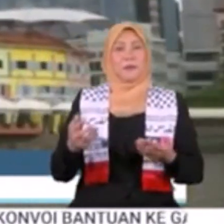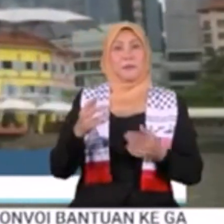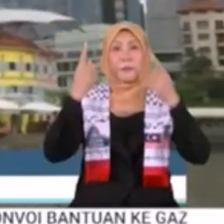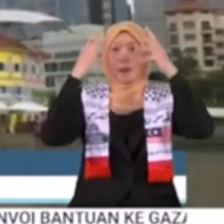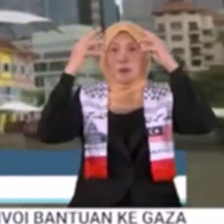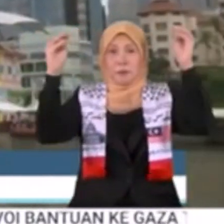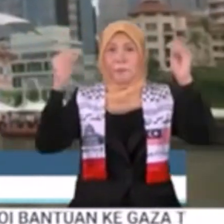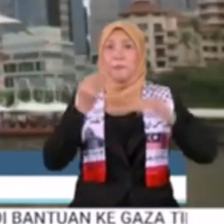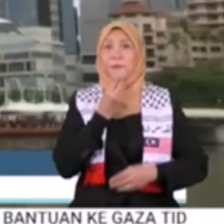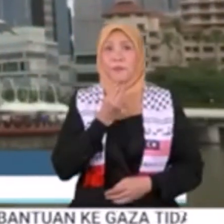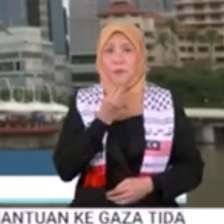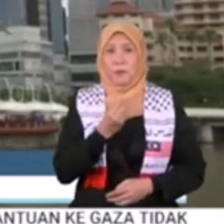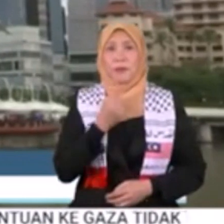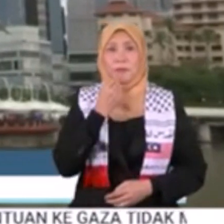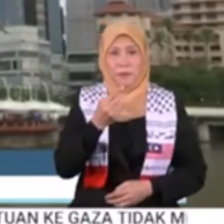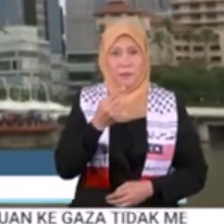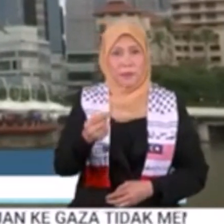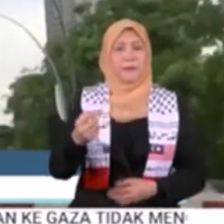kata kita melihat